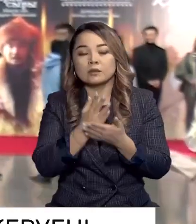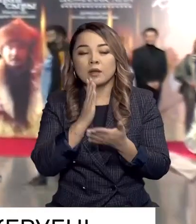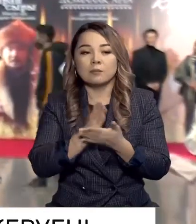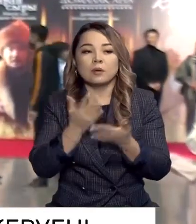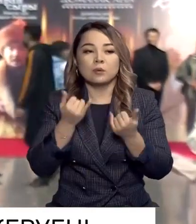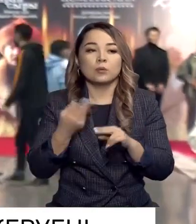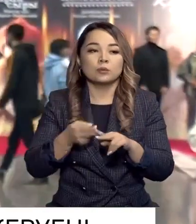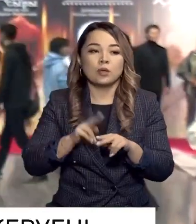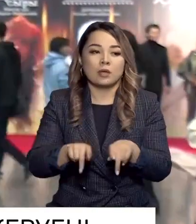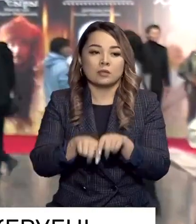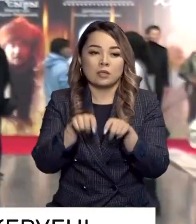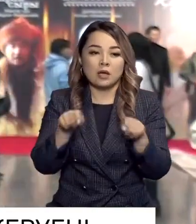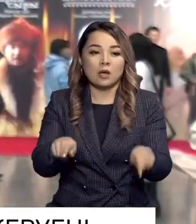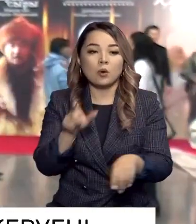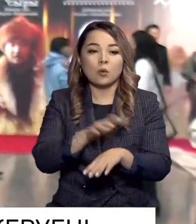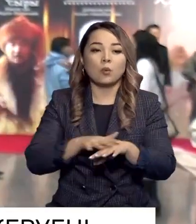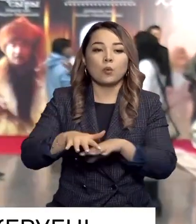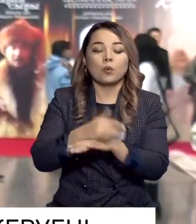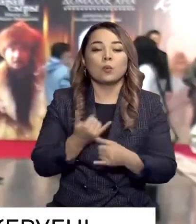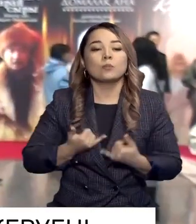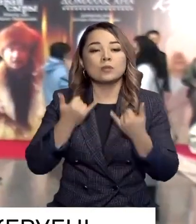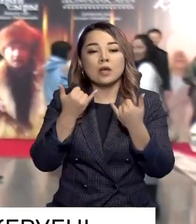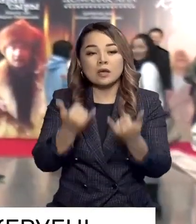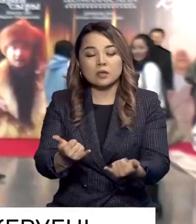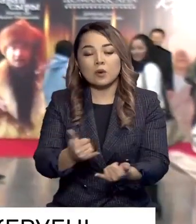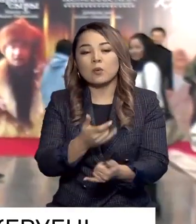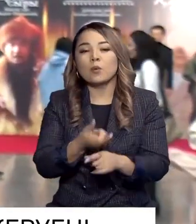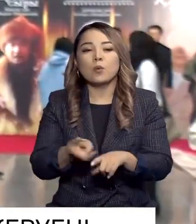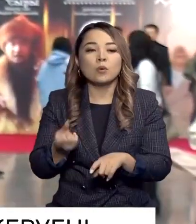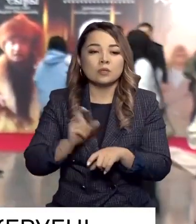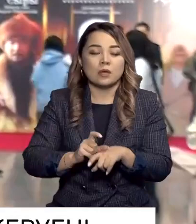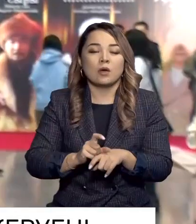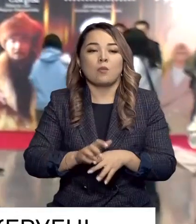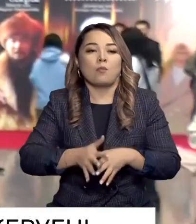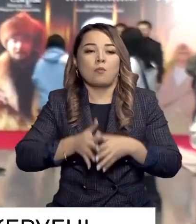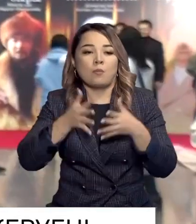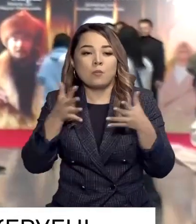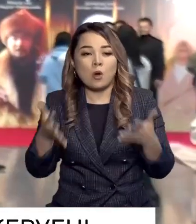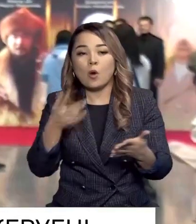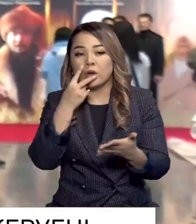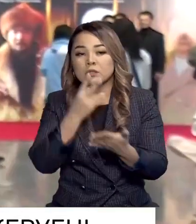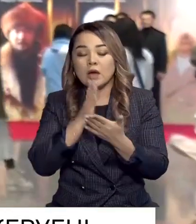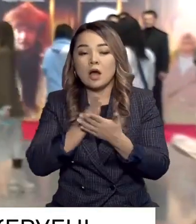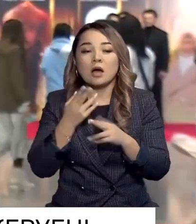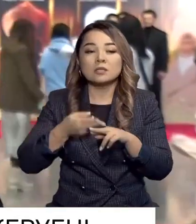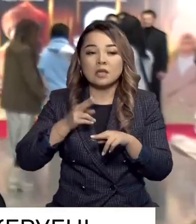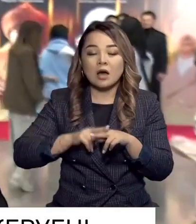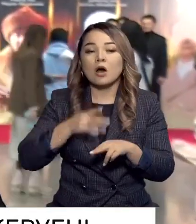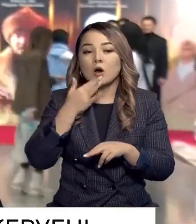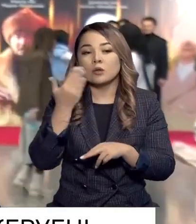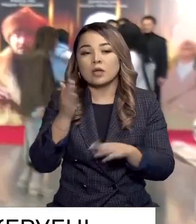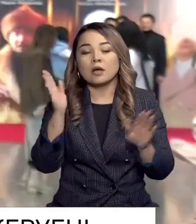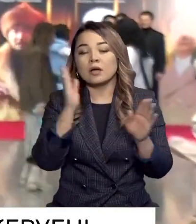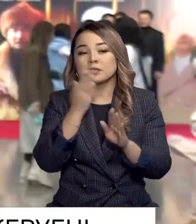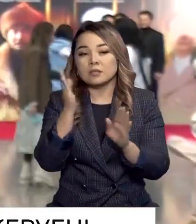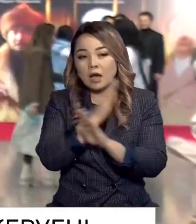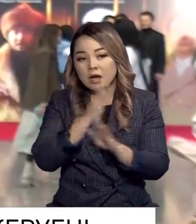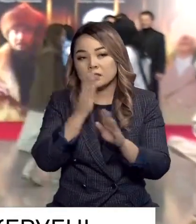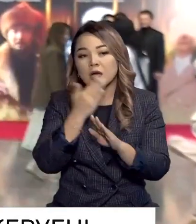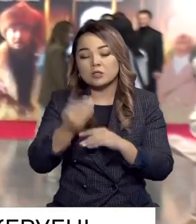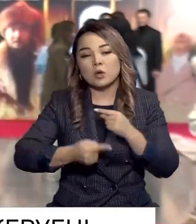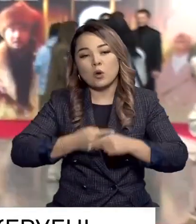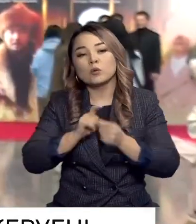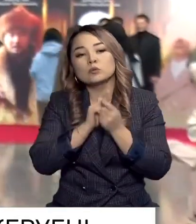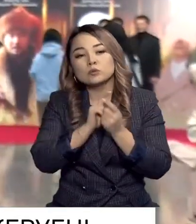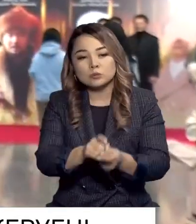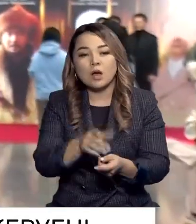Ал бұл туындылардың көрермендерге ұсынар тағылымы өте мол. Себебі мұнда ұлт тағдыры үшін күреске түскен ғұмырлар